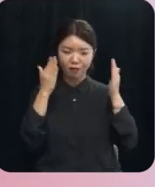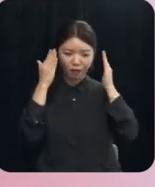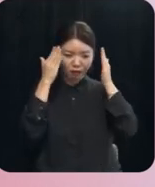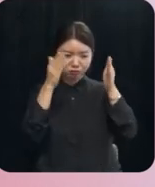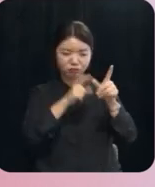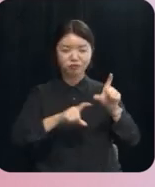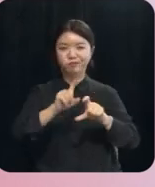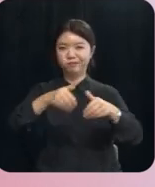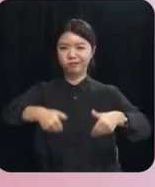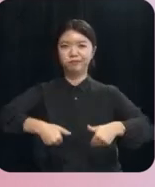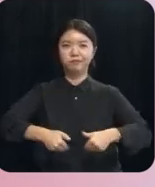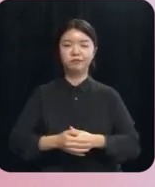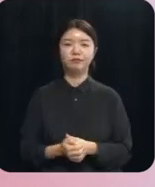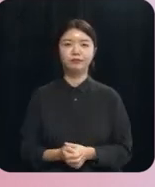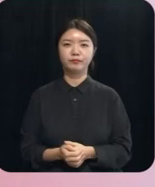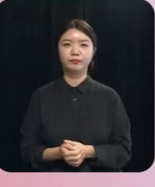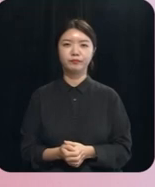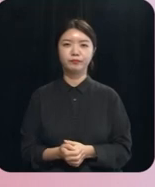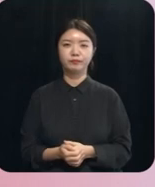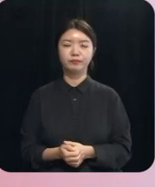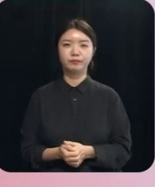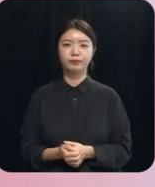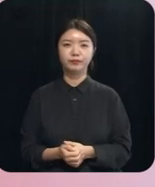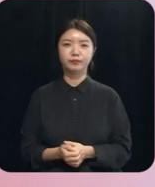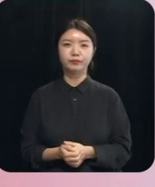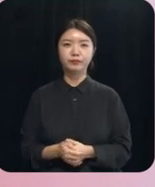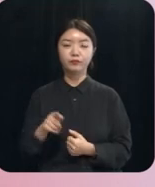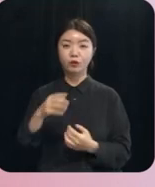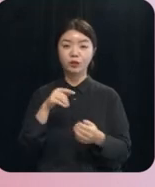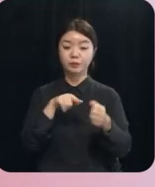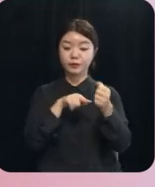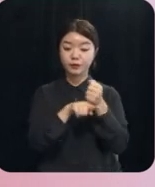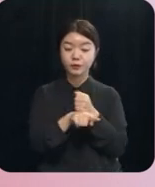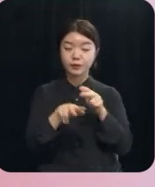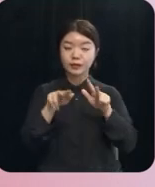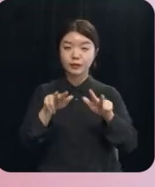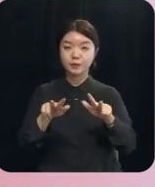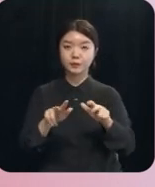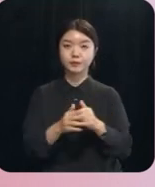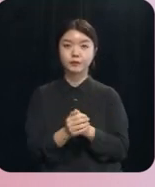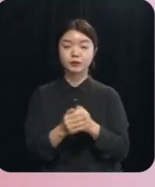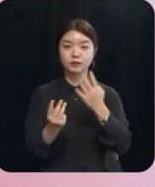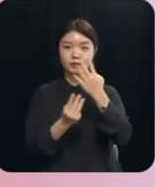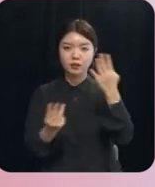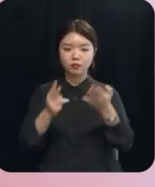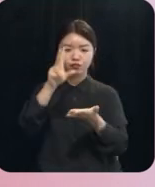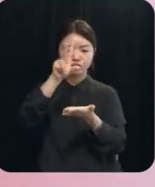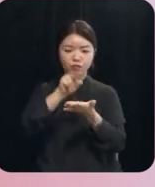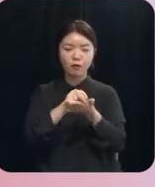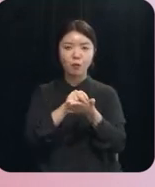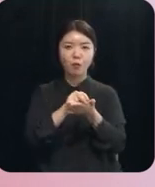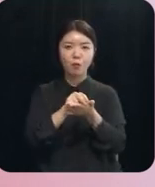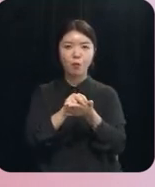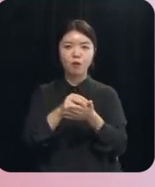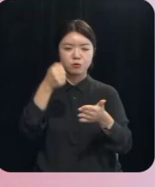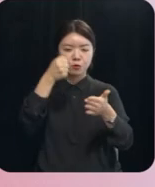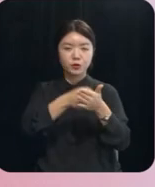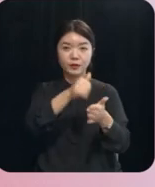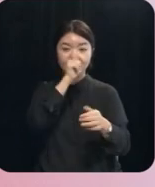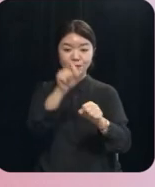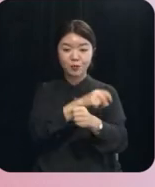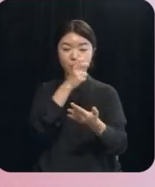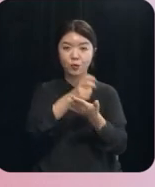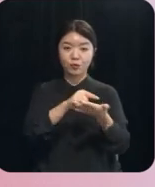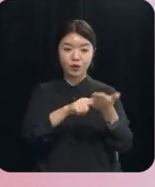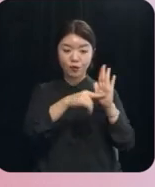더욱 필요하다고 생각을 합니다. 그런 의미에서 현재까지의 4.3 사건으로 정의되어 있는 특별법에서 나와 있는